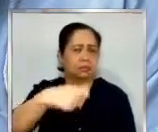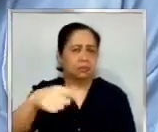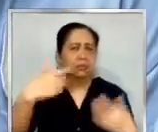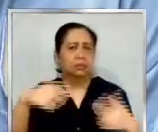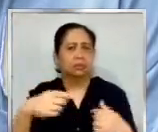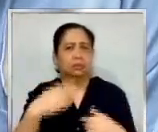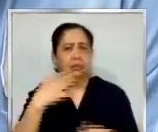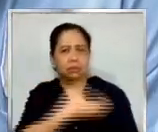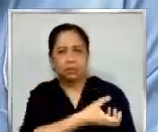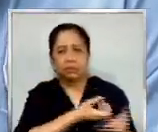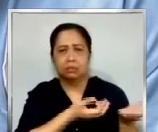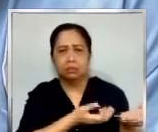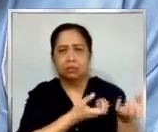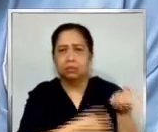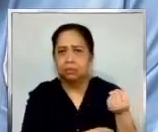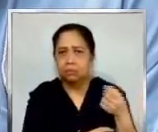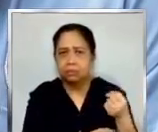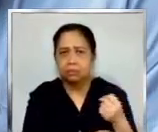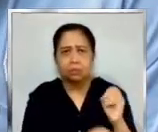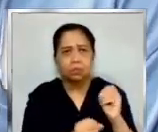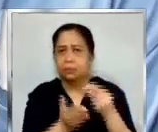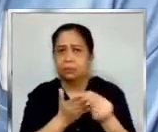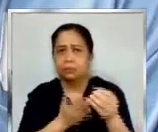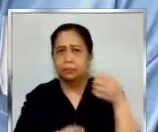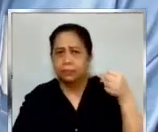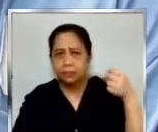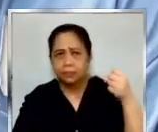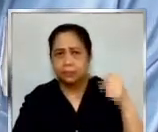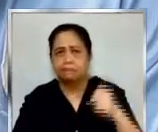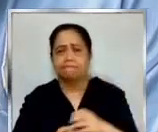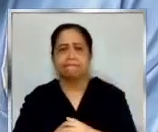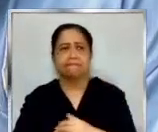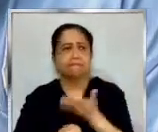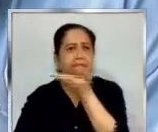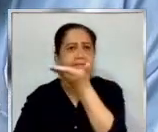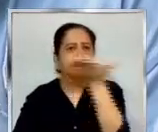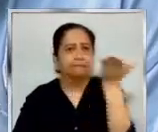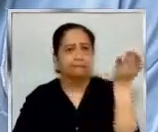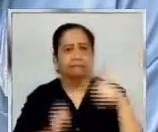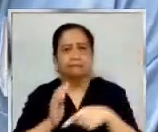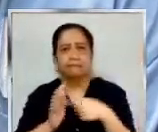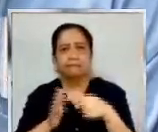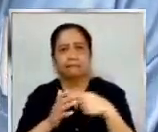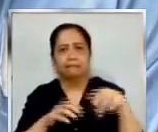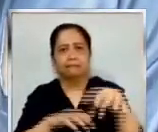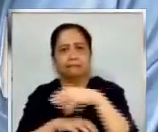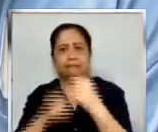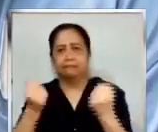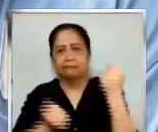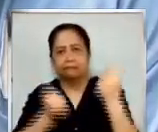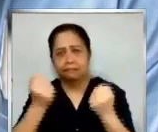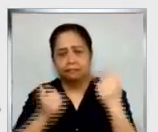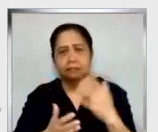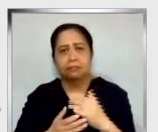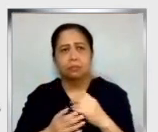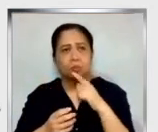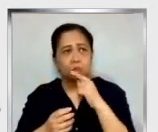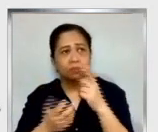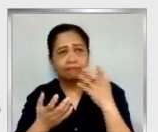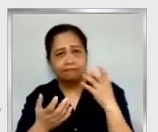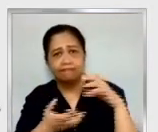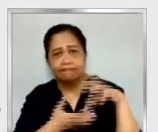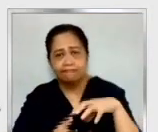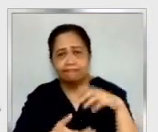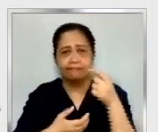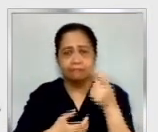siya, wala kaming pambili. Nanghihingi na lang minsan sa mga kasamang driver, yung nakakaluwag-luwag. Ang mga